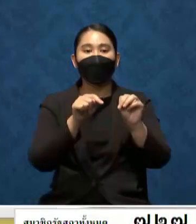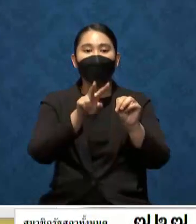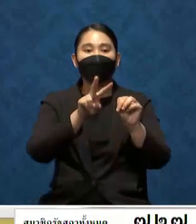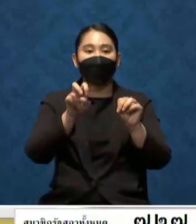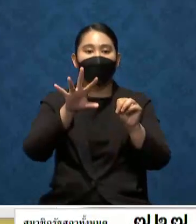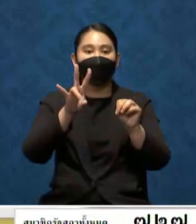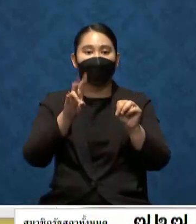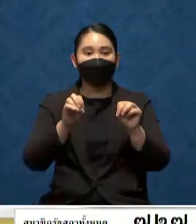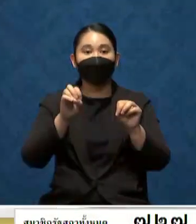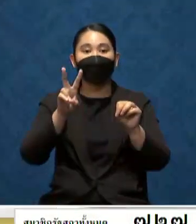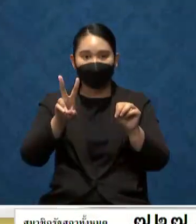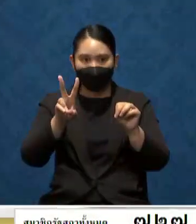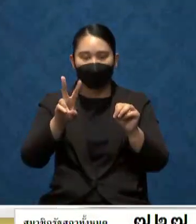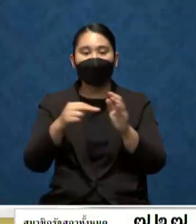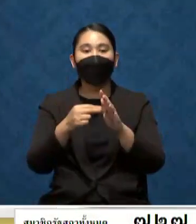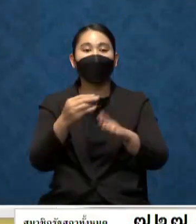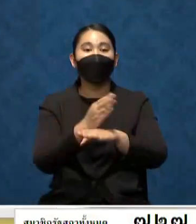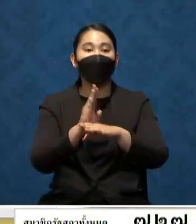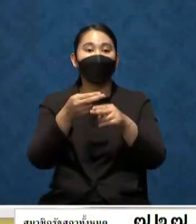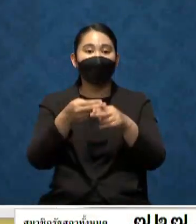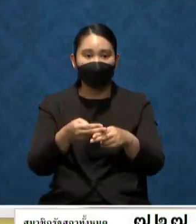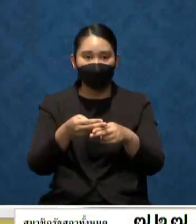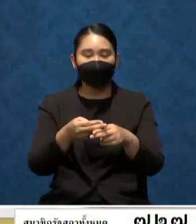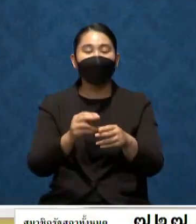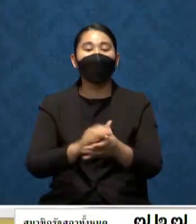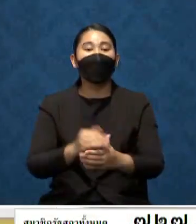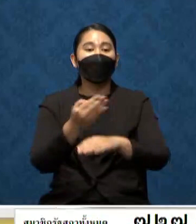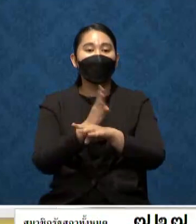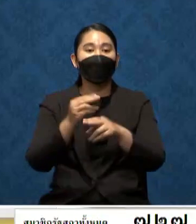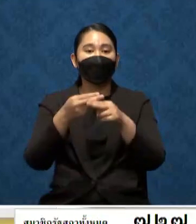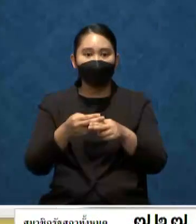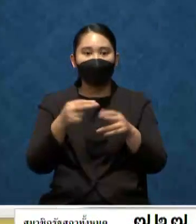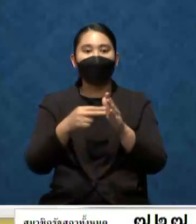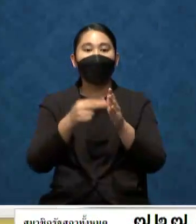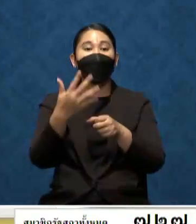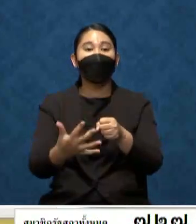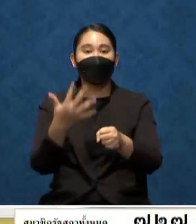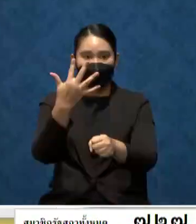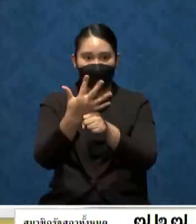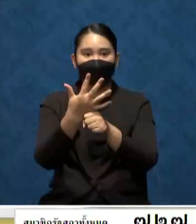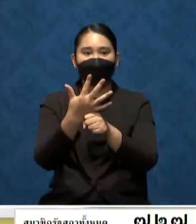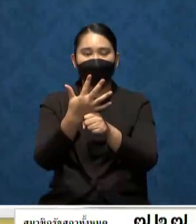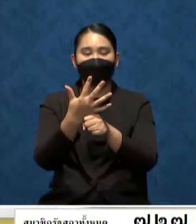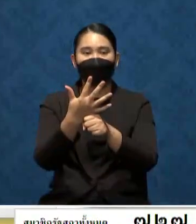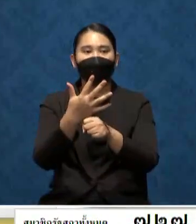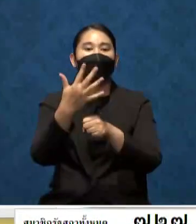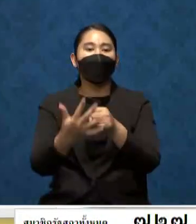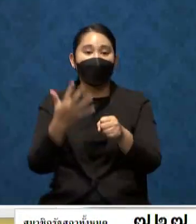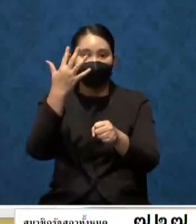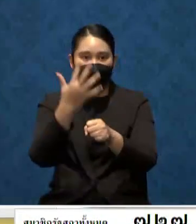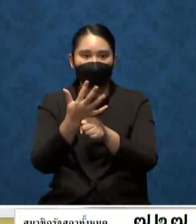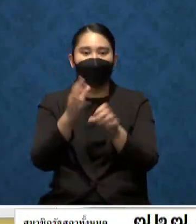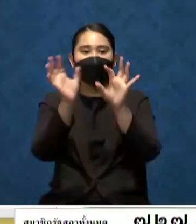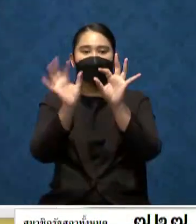272ซึ่งจริงๆเป็นบทเฉพาะการนะและบทเฉพาะการนี้ก็5ปีแล้วก็จริงๆในตัวบทเอง